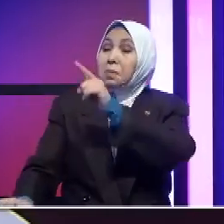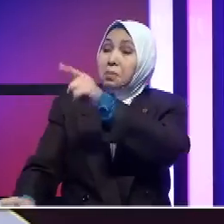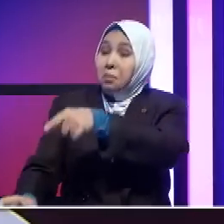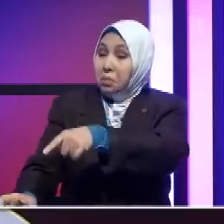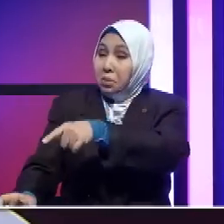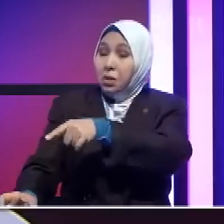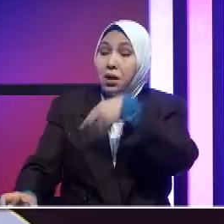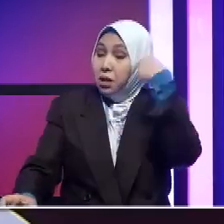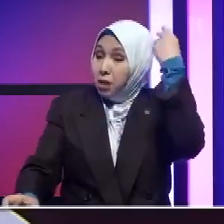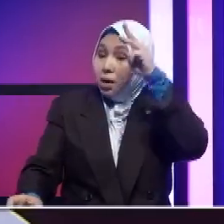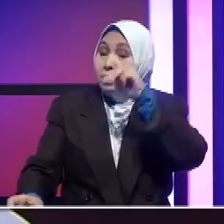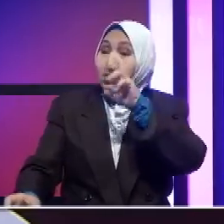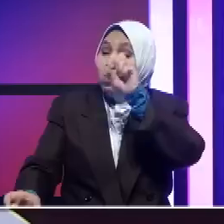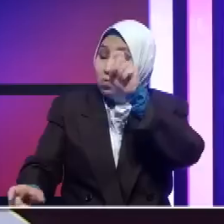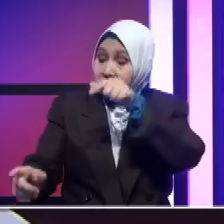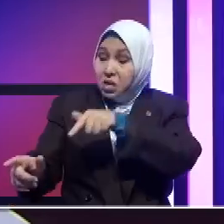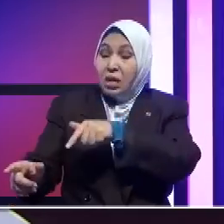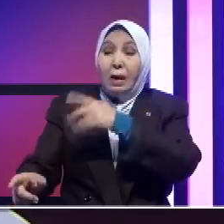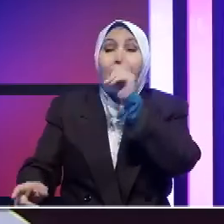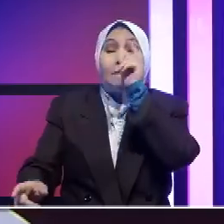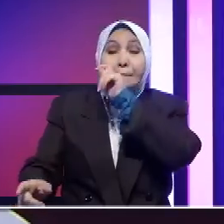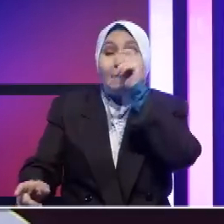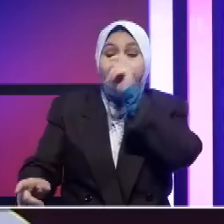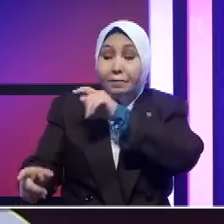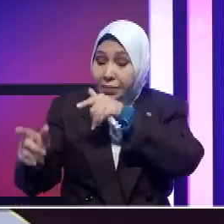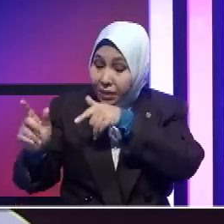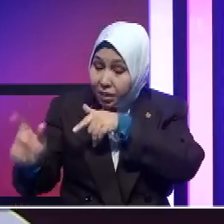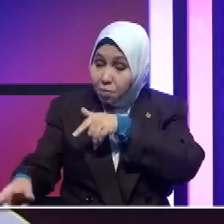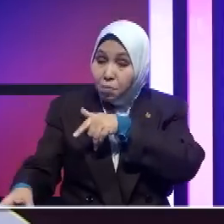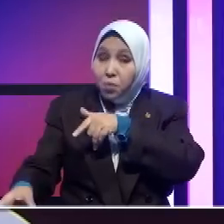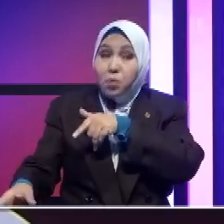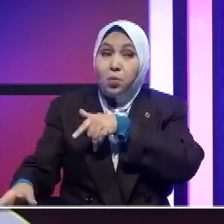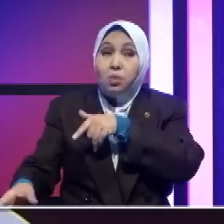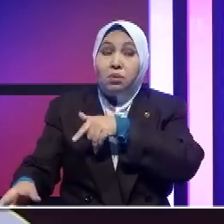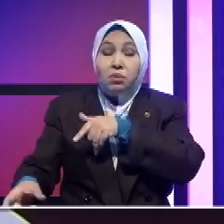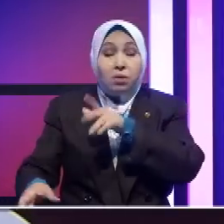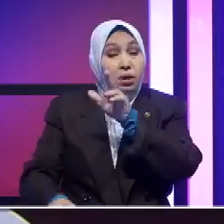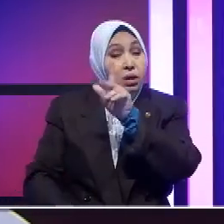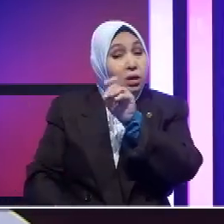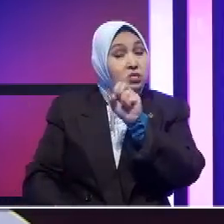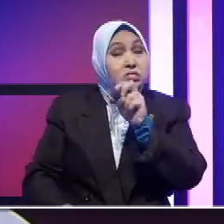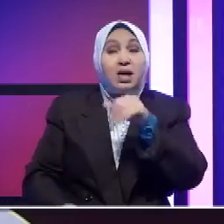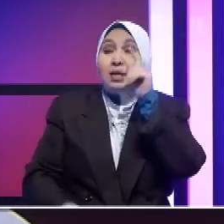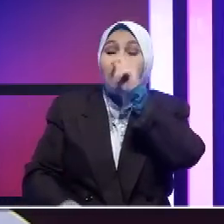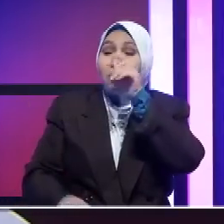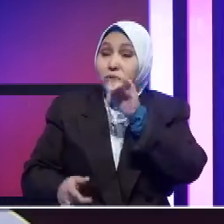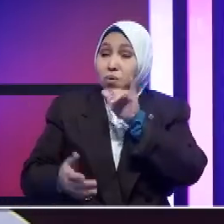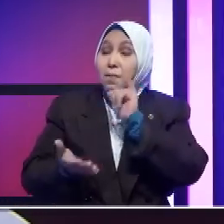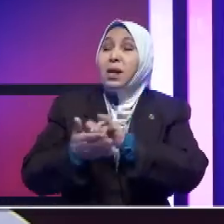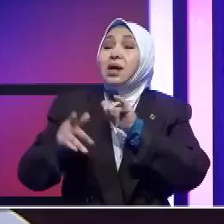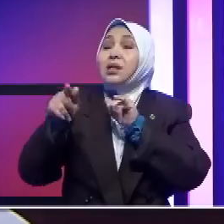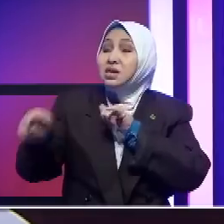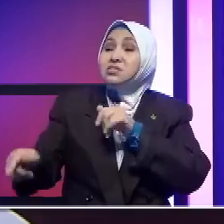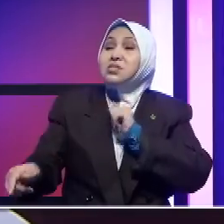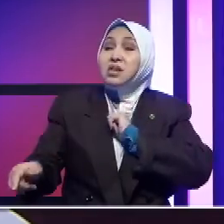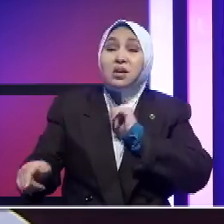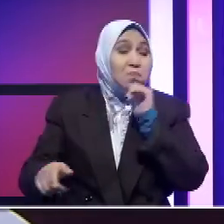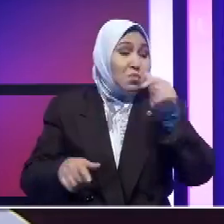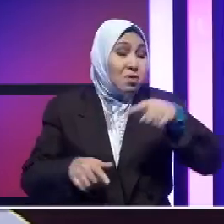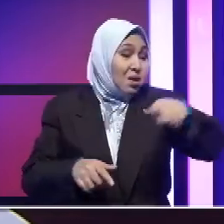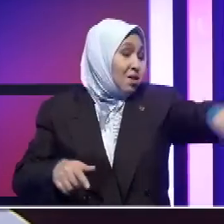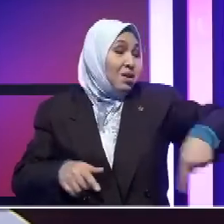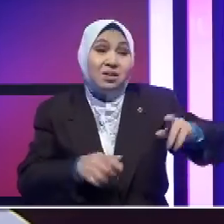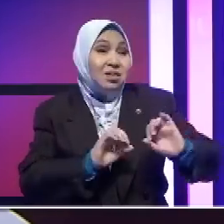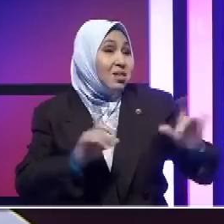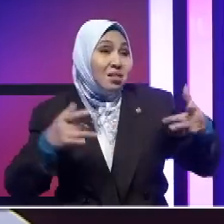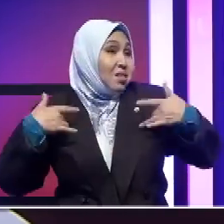yaku kadziban ni, kalau dia membohong, fa alaihi kadzibu, ya, kesan pendustaan itu pada dia, bukan pada kita, kan. Tetapi